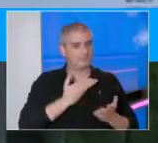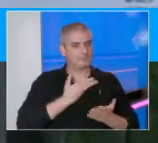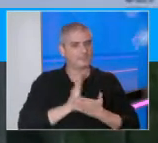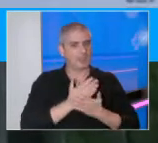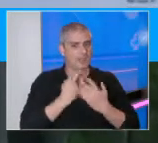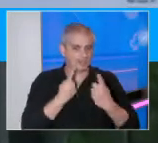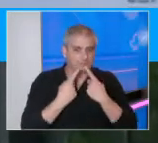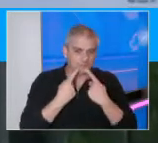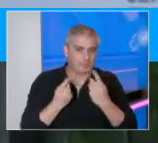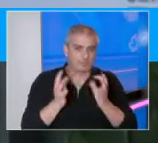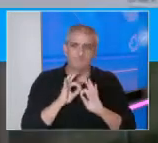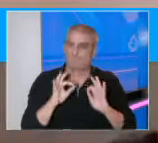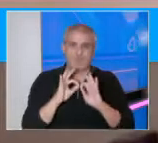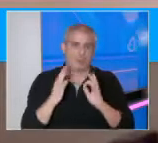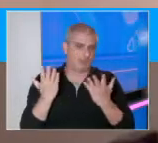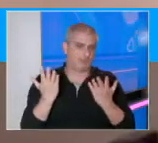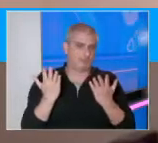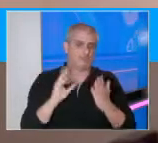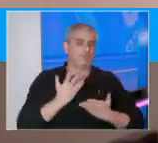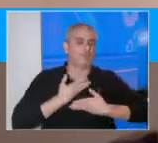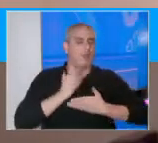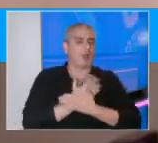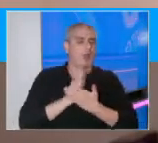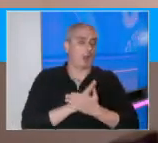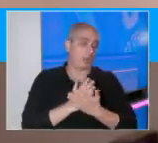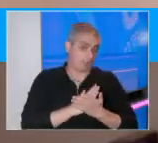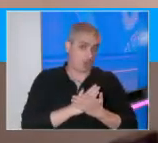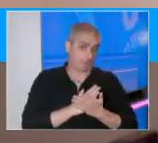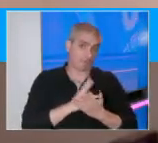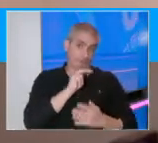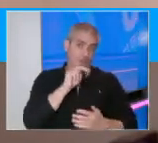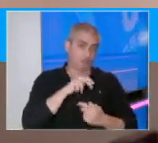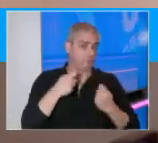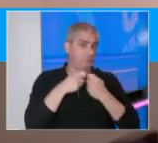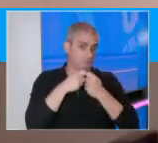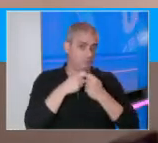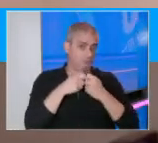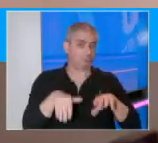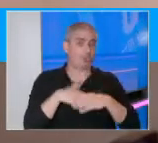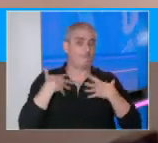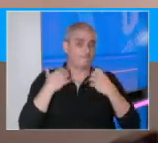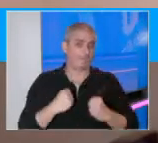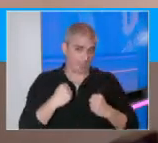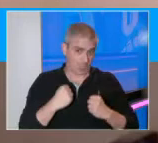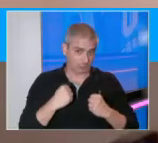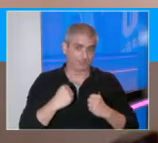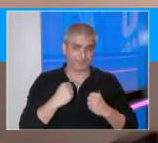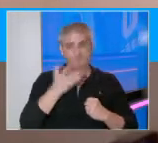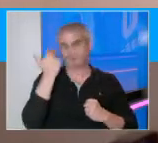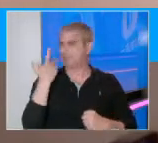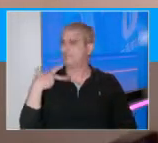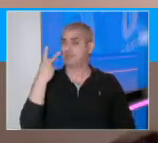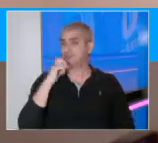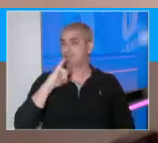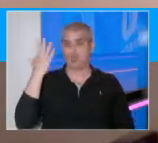המסע ומתן, סביב בכלל שולחנות מקבלי ההחלטות בנושאים שקשורים לשלום וביטחון. זה היה לפני